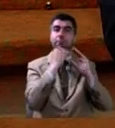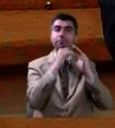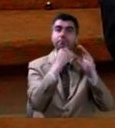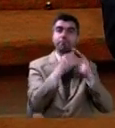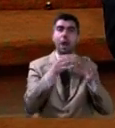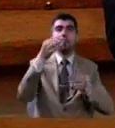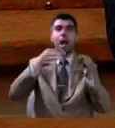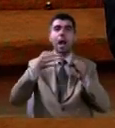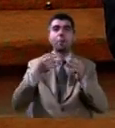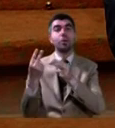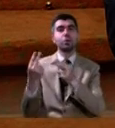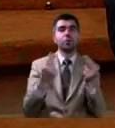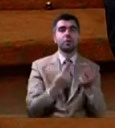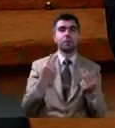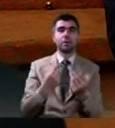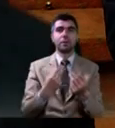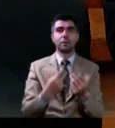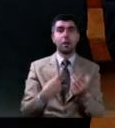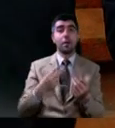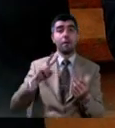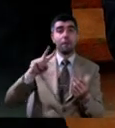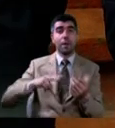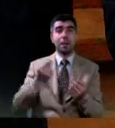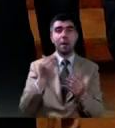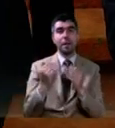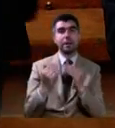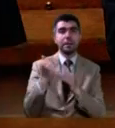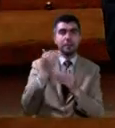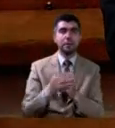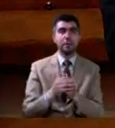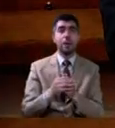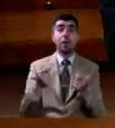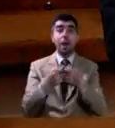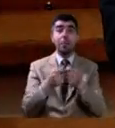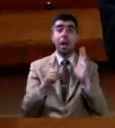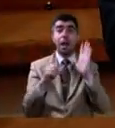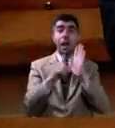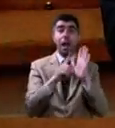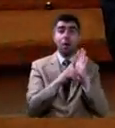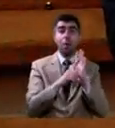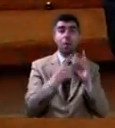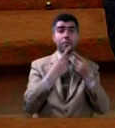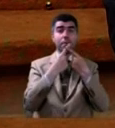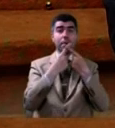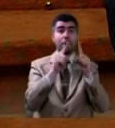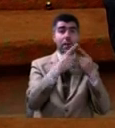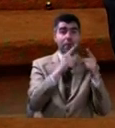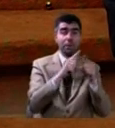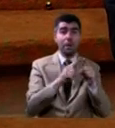المطلوب. لأن لم نكتفي بذلك، هناك المشاريع القوانين الموجودة وعلى أصلها مشروع قانون المسطرة